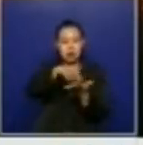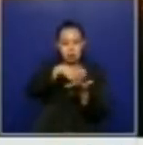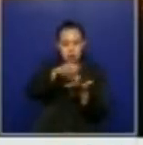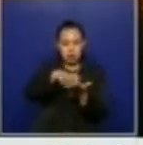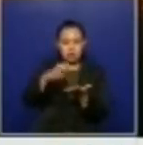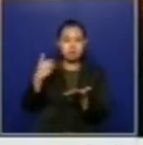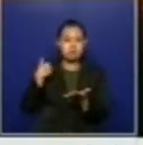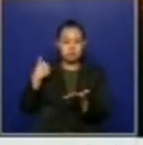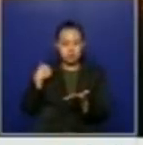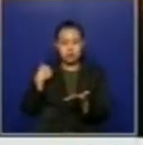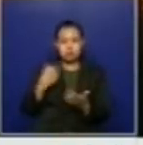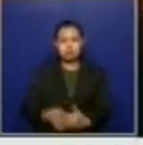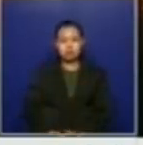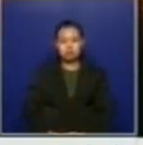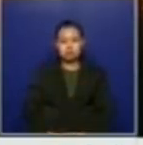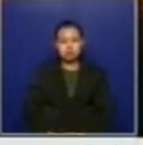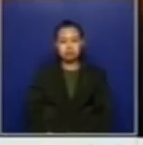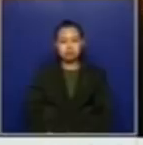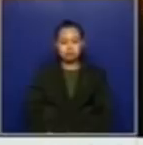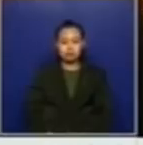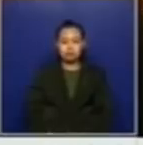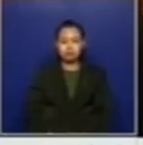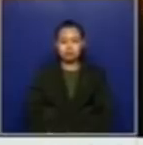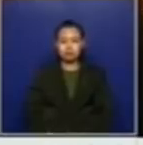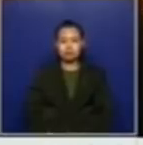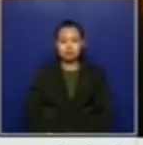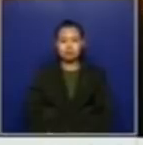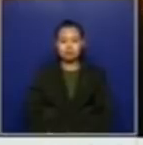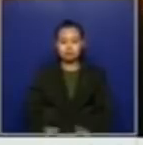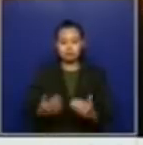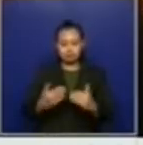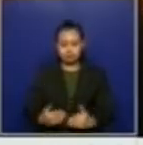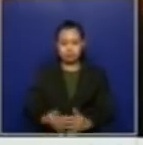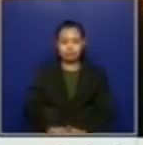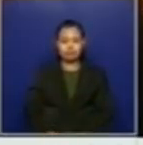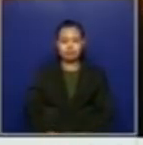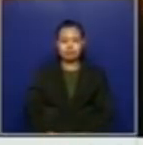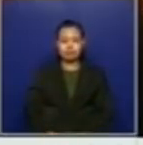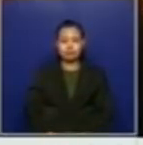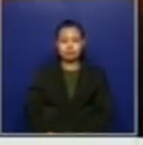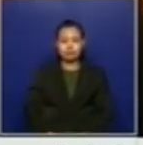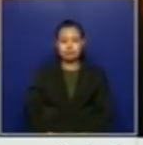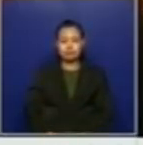ประมาณ 4-5 ภาพเท่านั้นนะครับมาเลยครับภาพนั้น